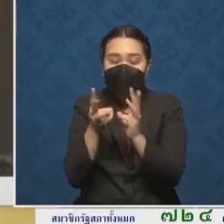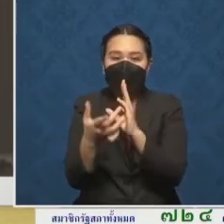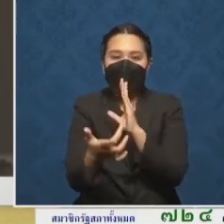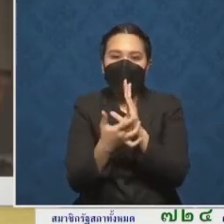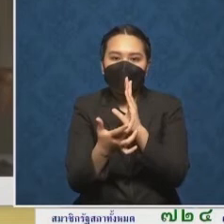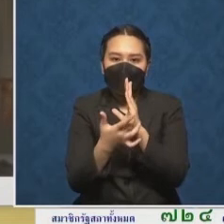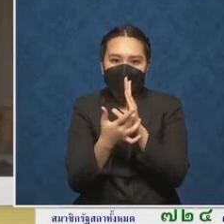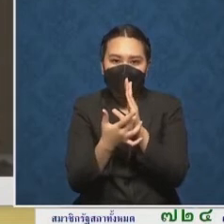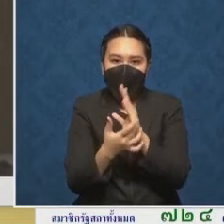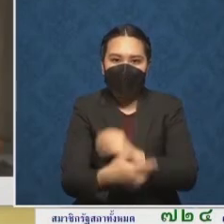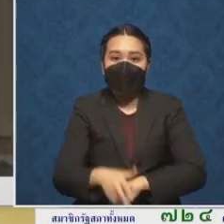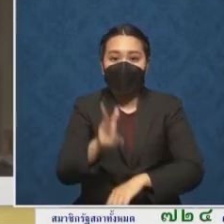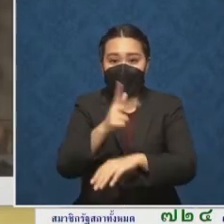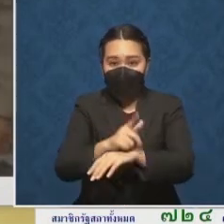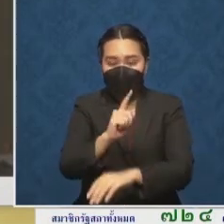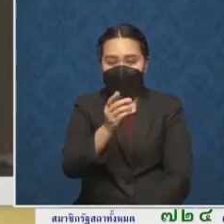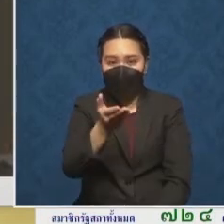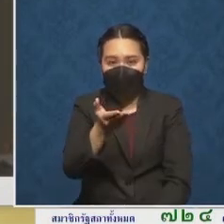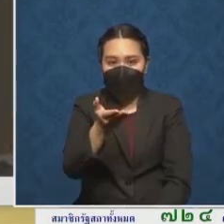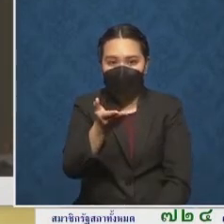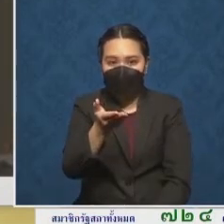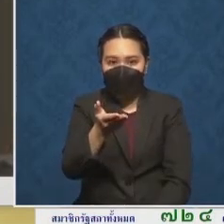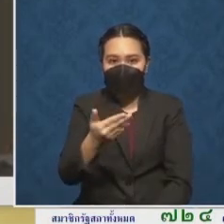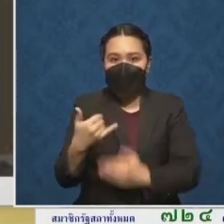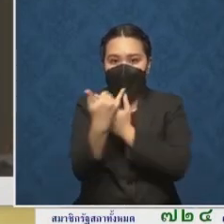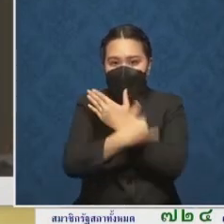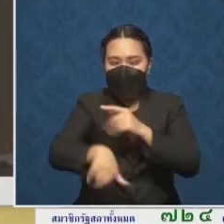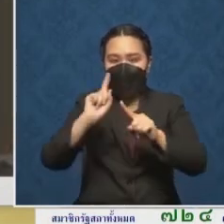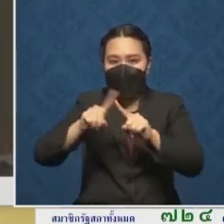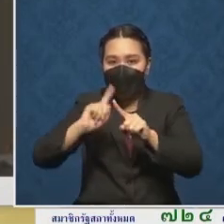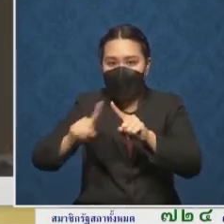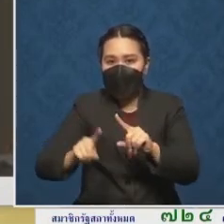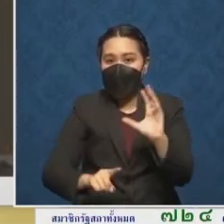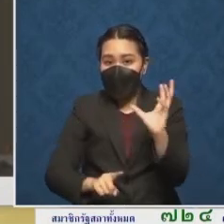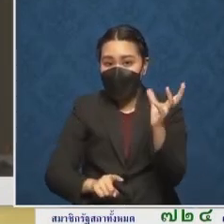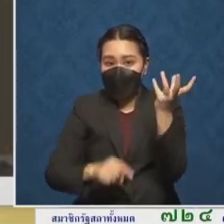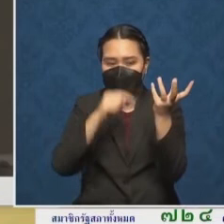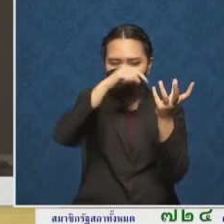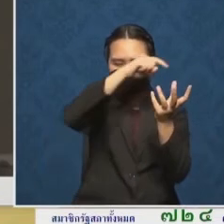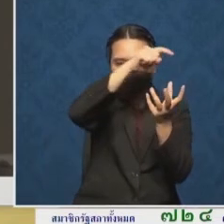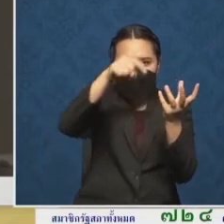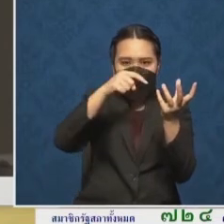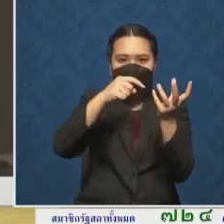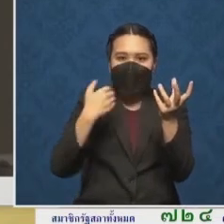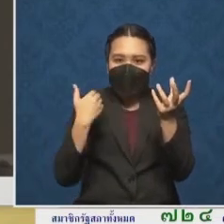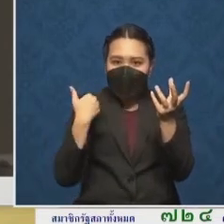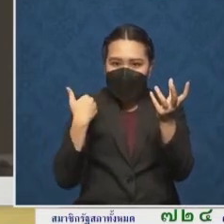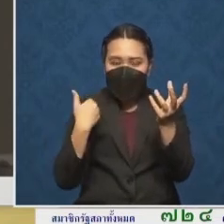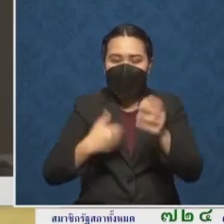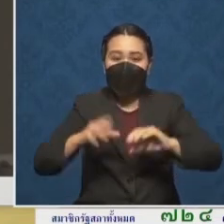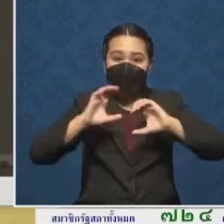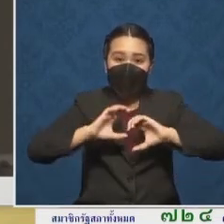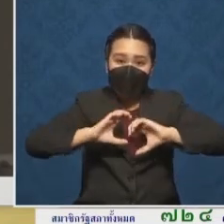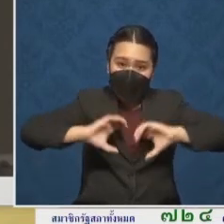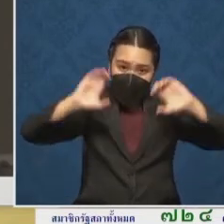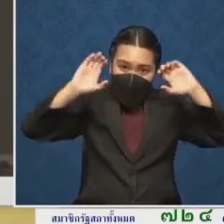ส์ท่านประธานครับหลายประเทศเนี่ยการติดต่อประสานงาน